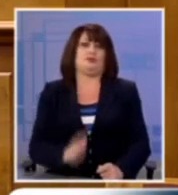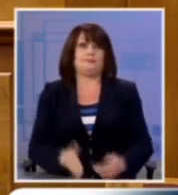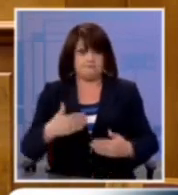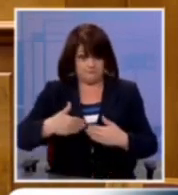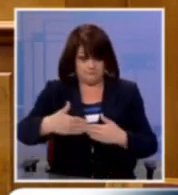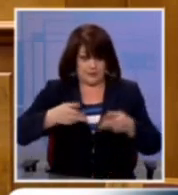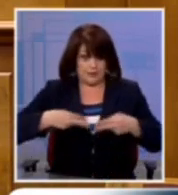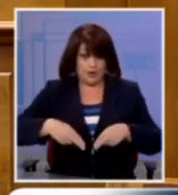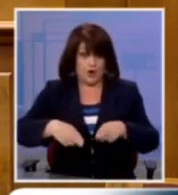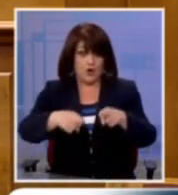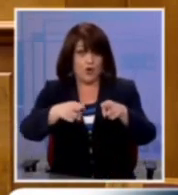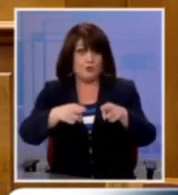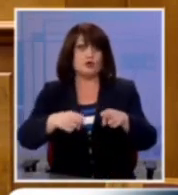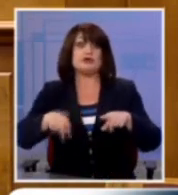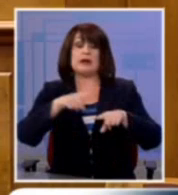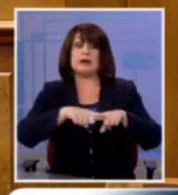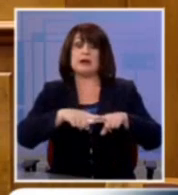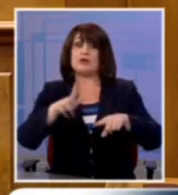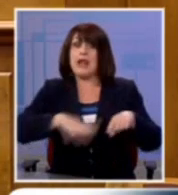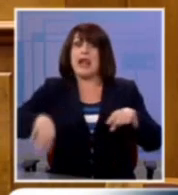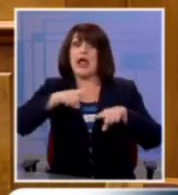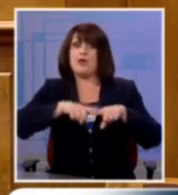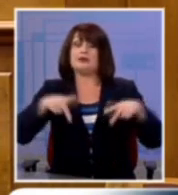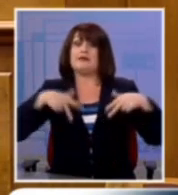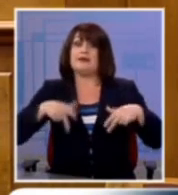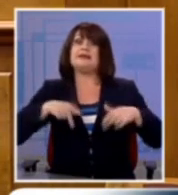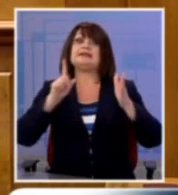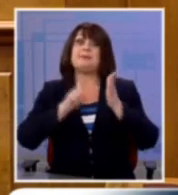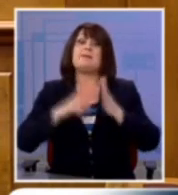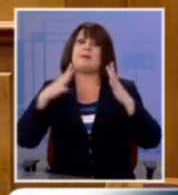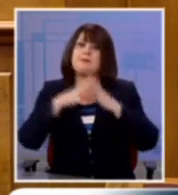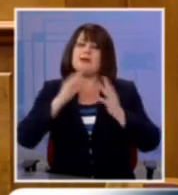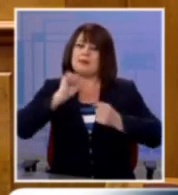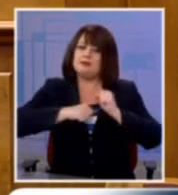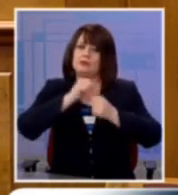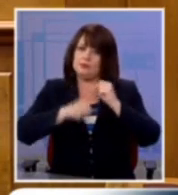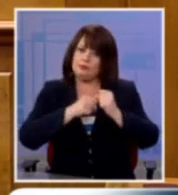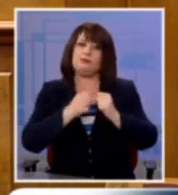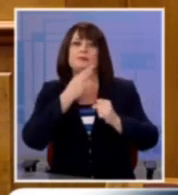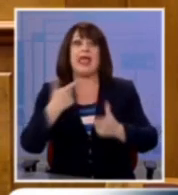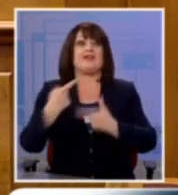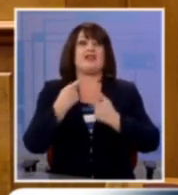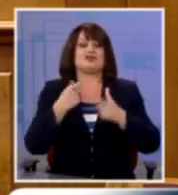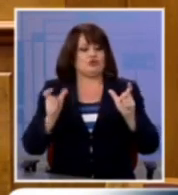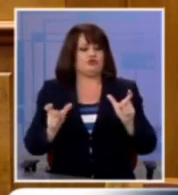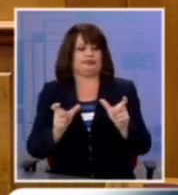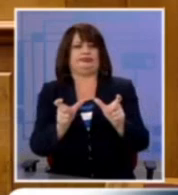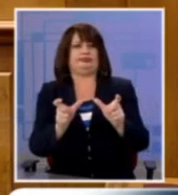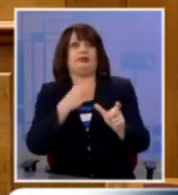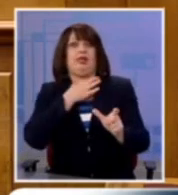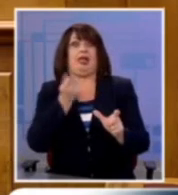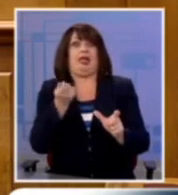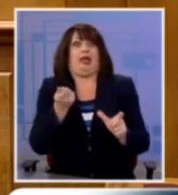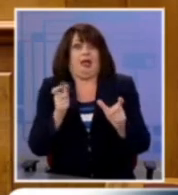μπροστά, ο ελληνικός λαός και η κυβέρνηση πρέπει να συνεχίσουν να δίνουν μάχες, να αποκρούν εκβιασμούς και προσπάθειες